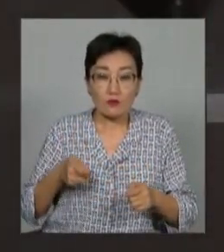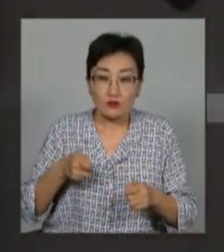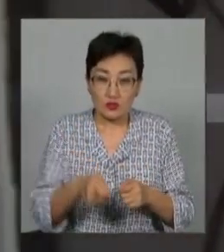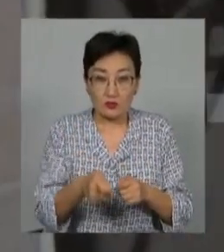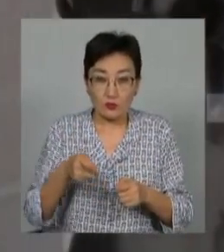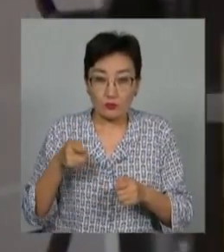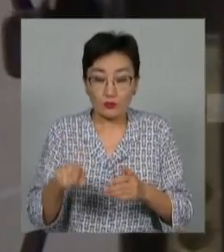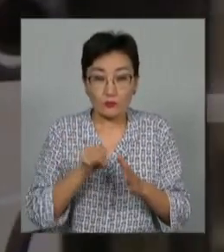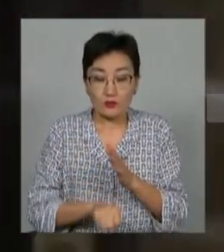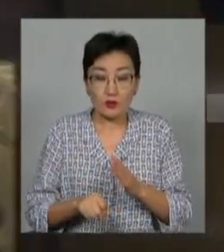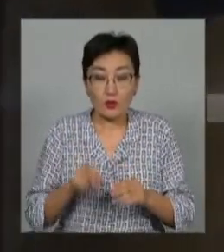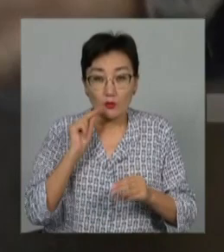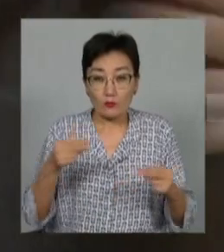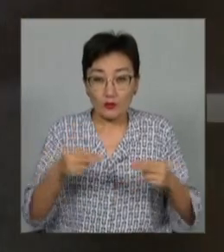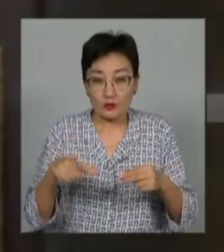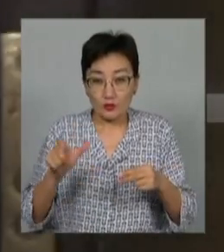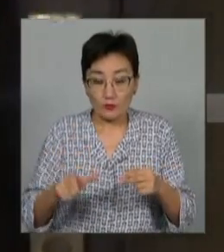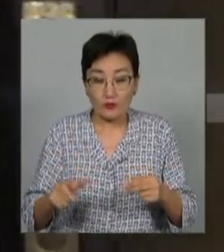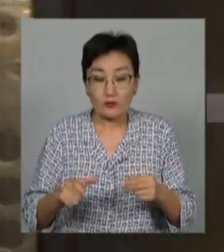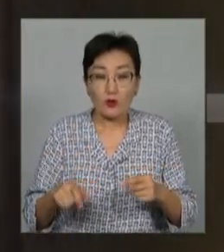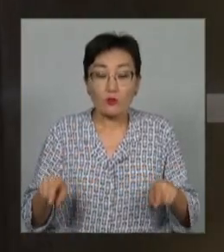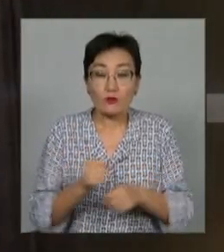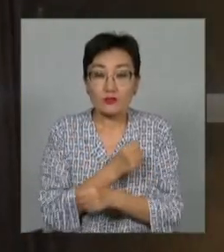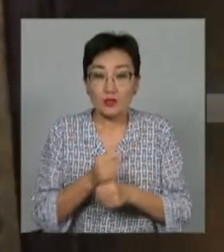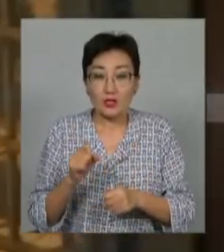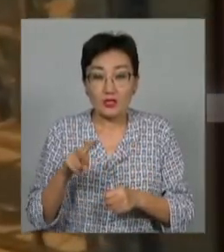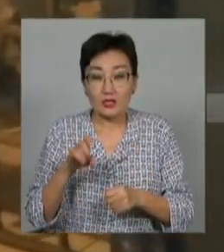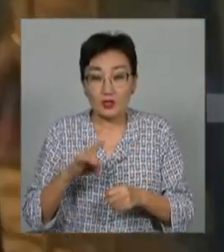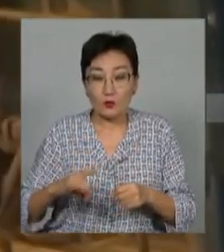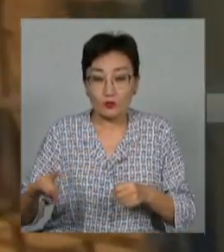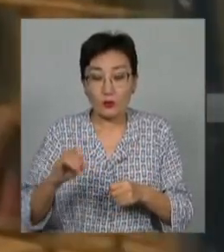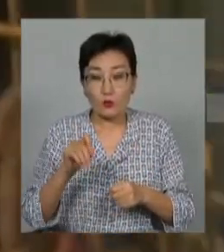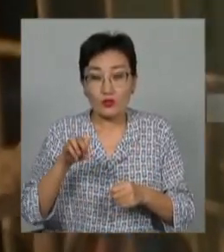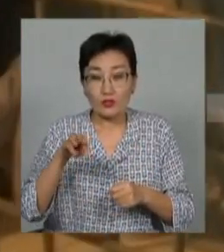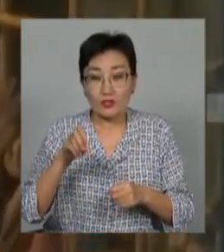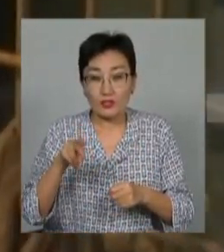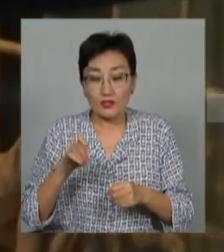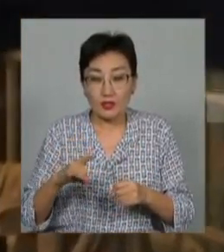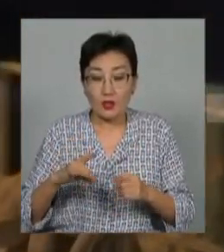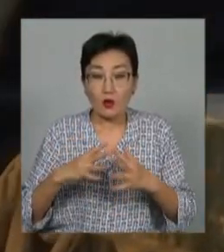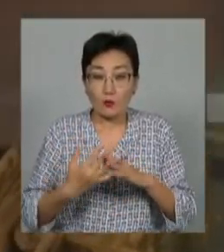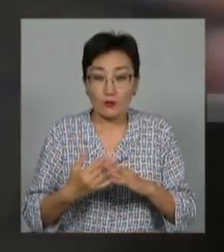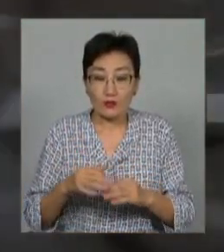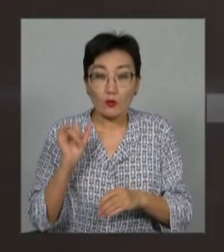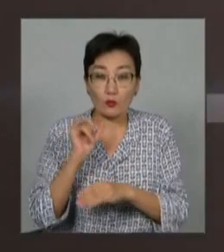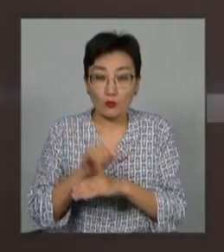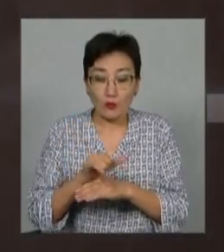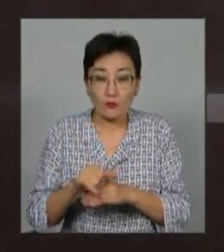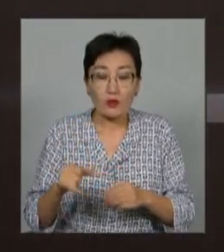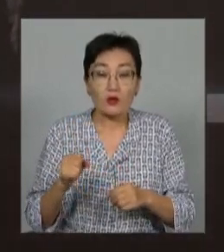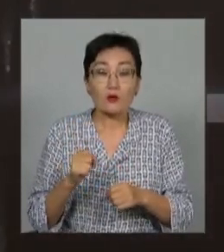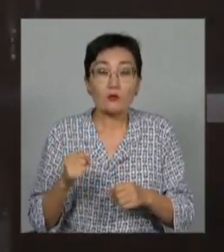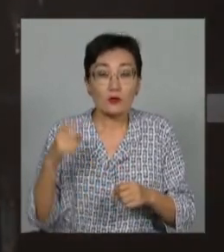рет ұрып сұлатқан. Ал куәгерлердің айтуынша, жаға жыртысқандар Іле ауданына қарасты Өтеген Батыр кентіне қонаққа келген. Ішімдікке тойғаннан